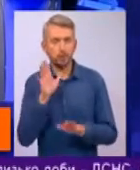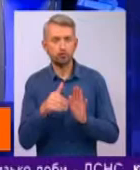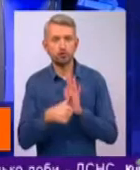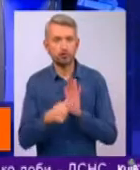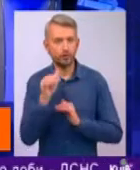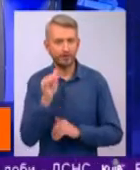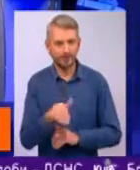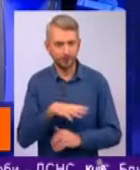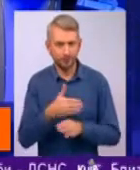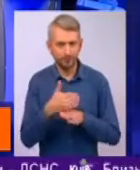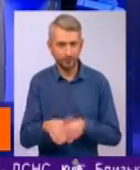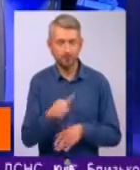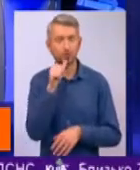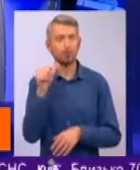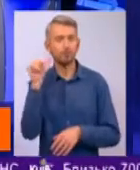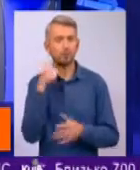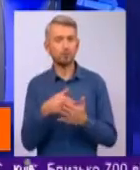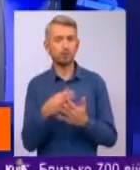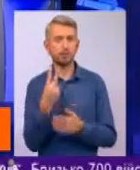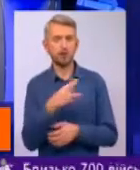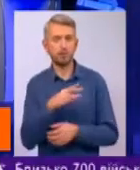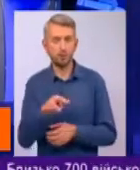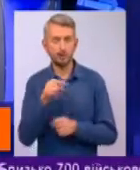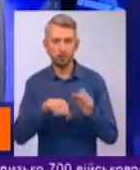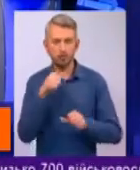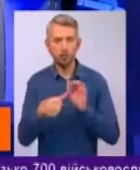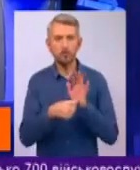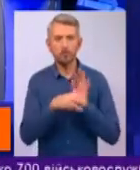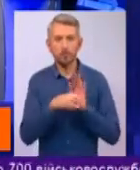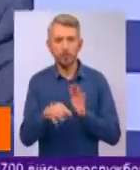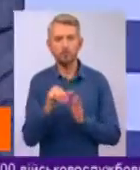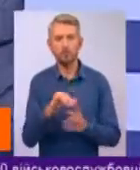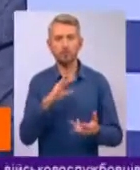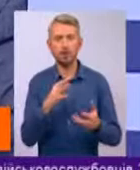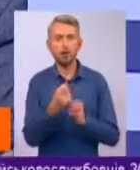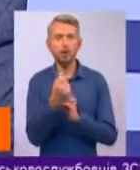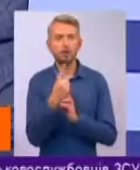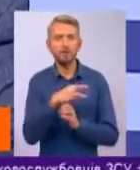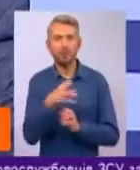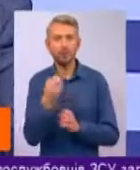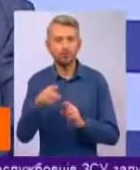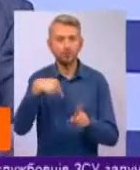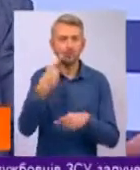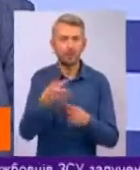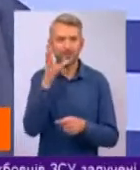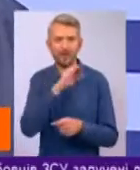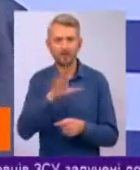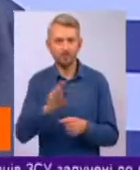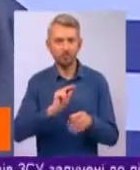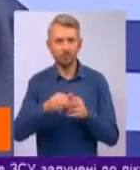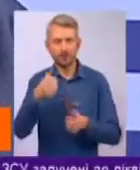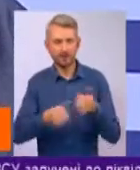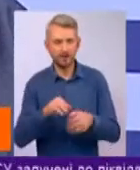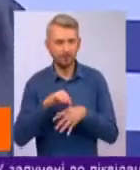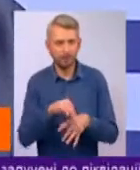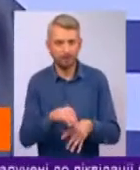600 тисяч, в минулому році, здається, 2 мільйони, в цьому вже 6 і 11 ще стояли на черзі, їх просто не встигли через тендери провести і